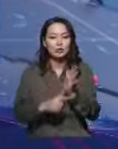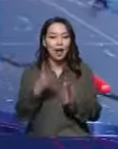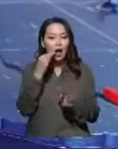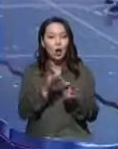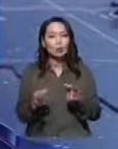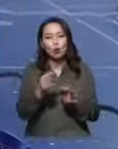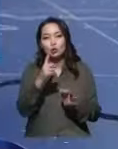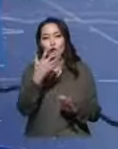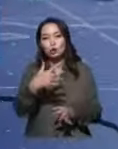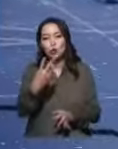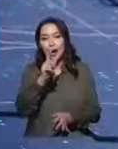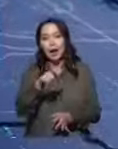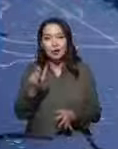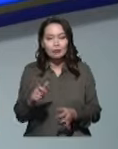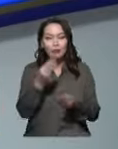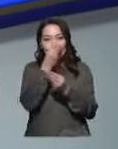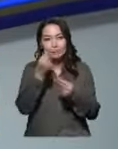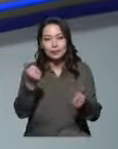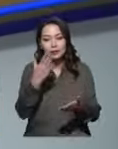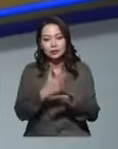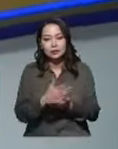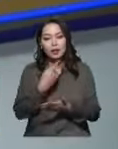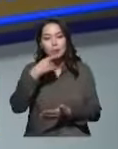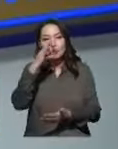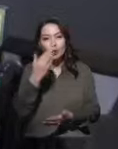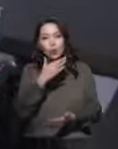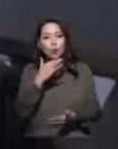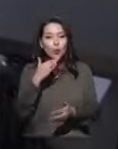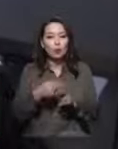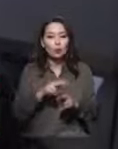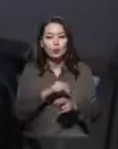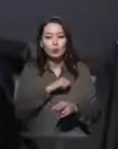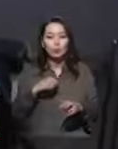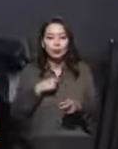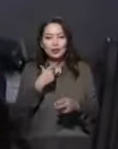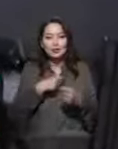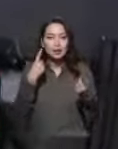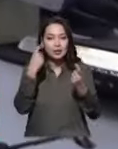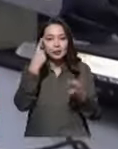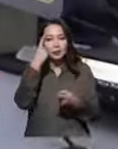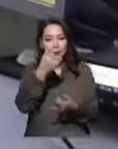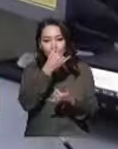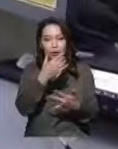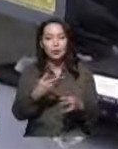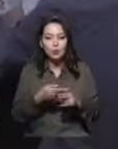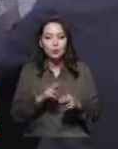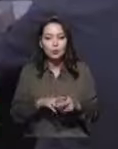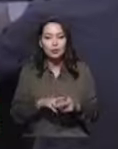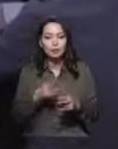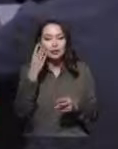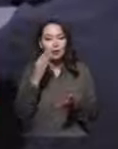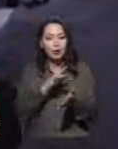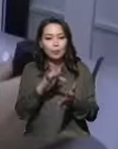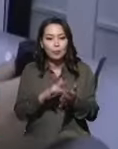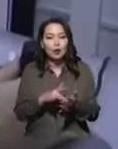облысында 152 адам хабар ошарсыз кеткен. Тәртіп сақшылары көбіне өздері туралы мәлімет жеткізе алмайтын, тұрғылықты жерін ұмытып қалатын егде